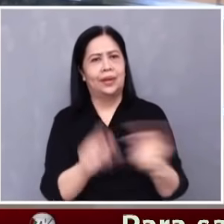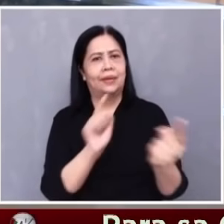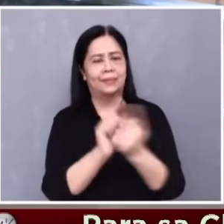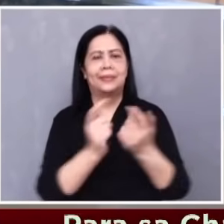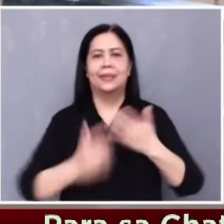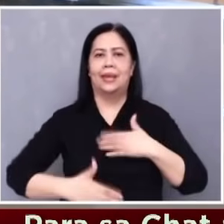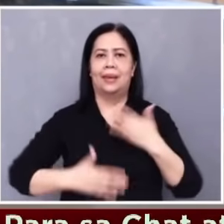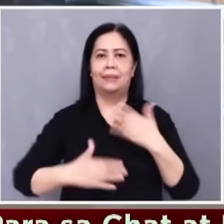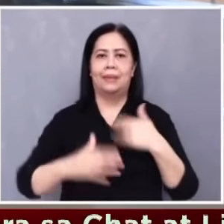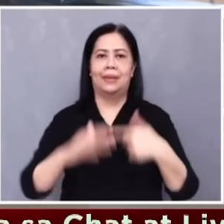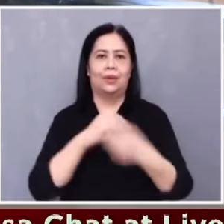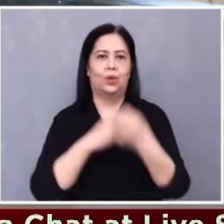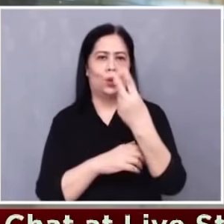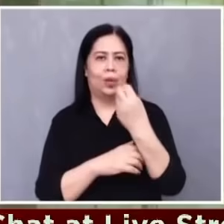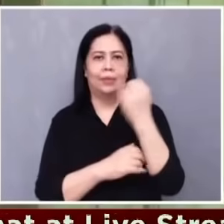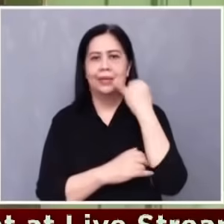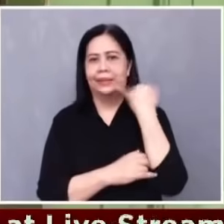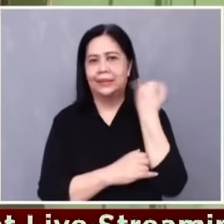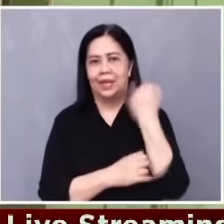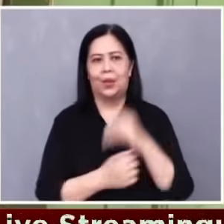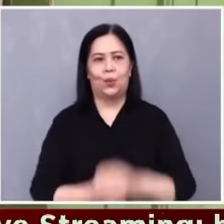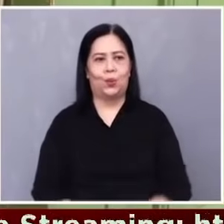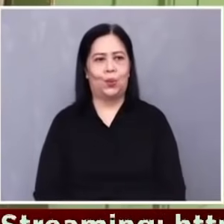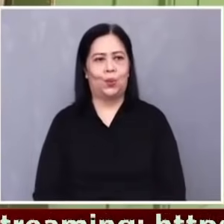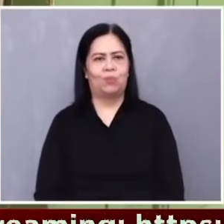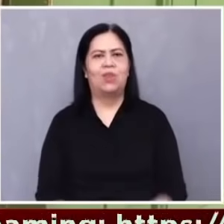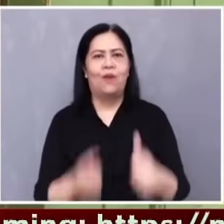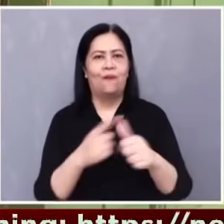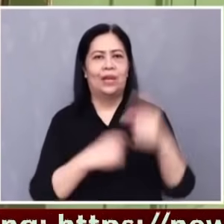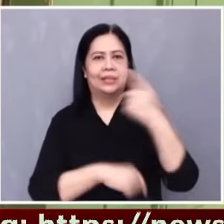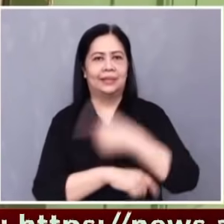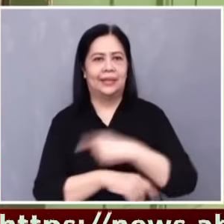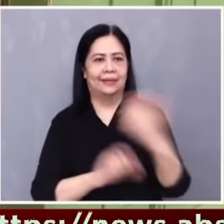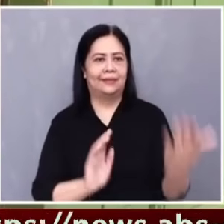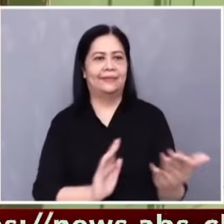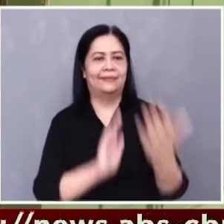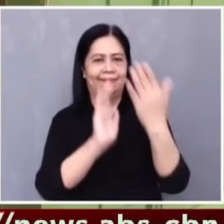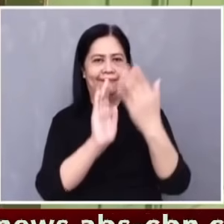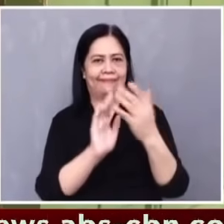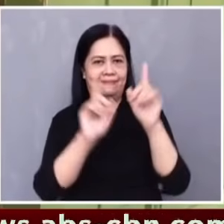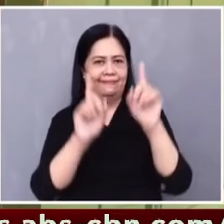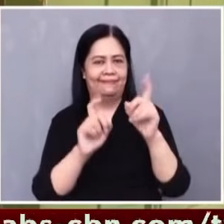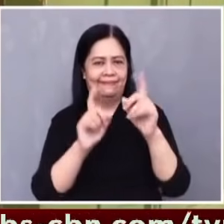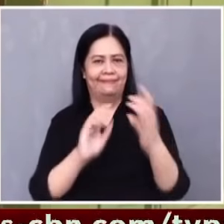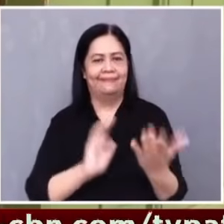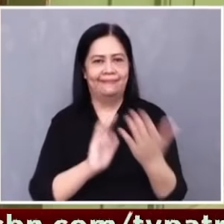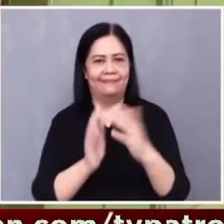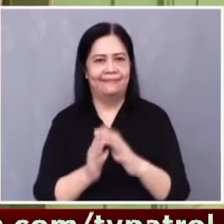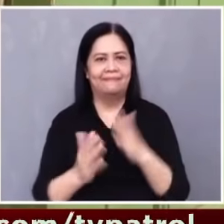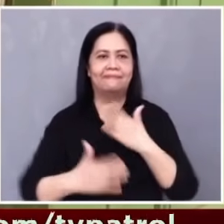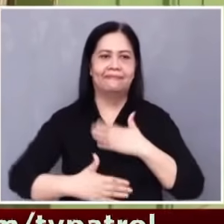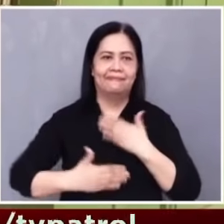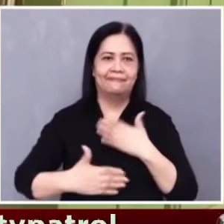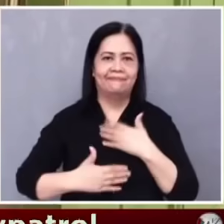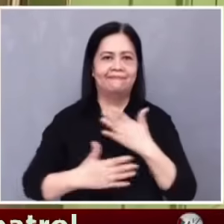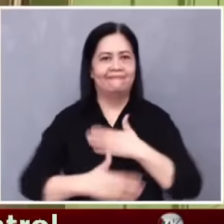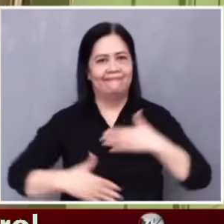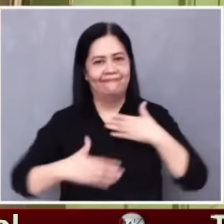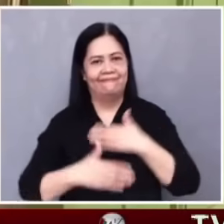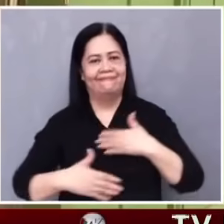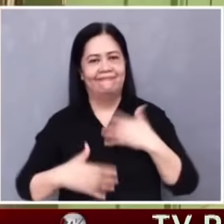si Jelu. The first day of face-to-face pilot is happy and enjoy. Excited po